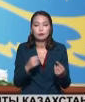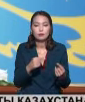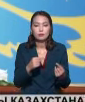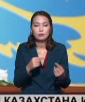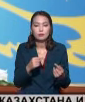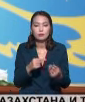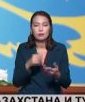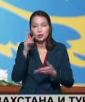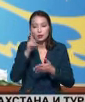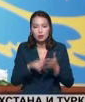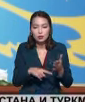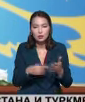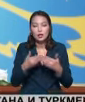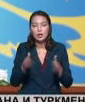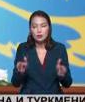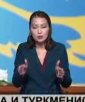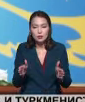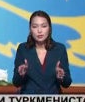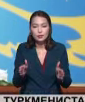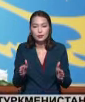взаимного доверия и открытости.